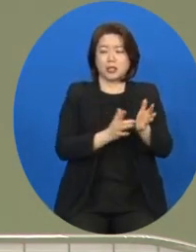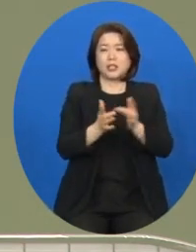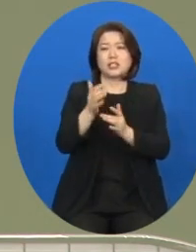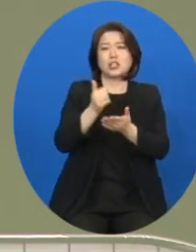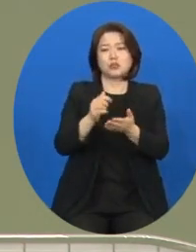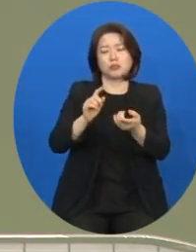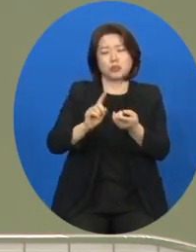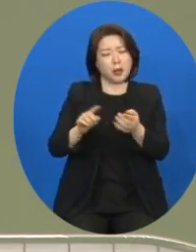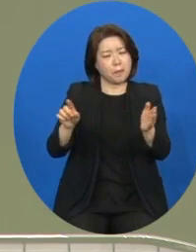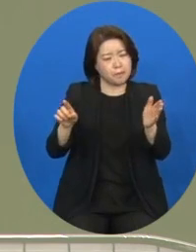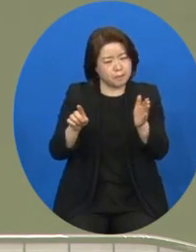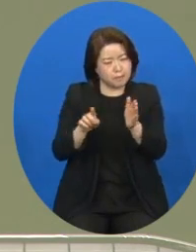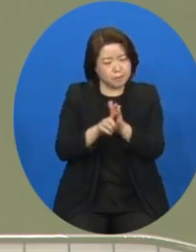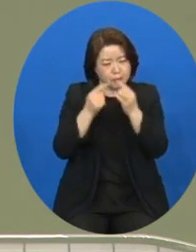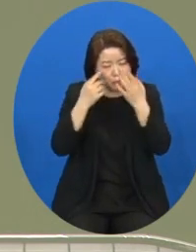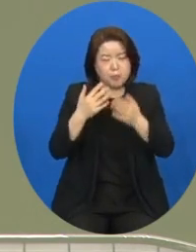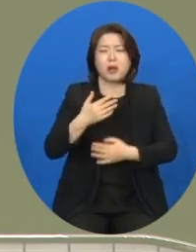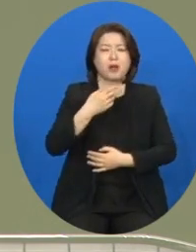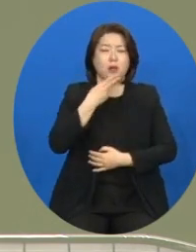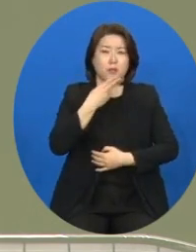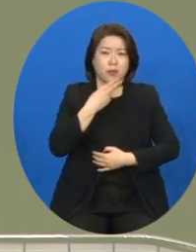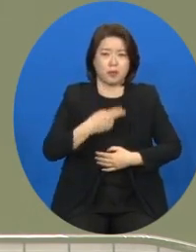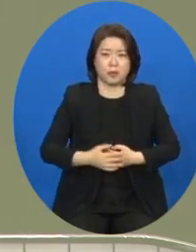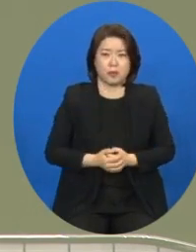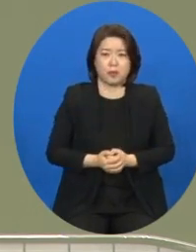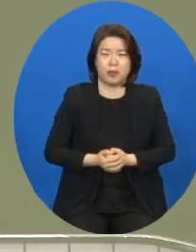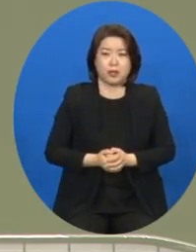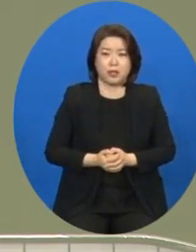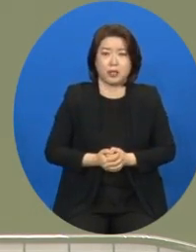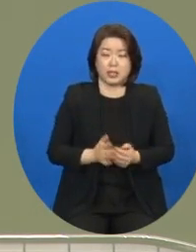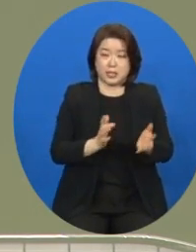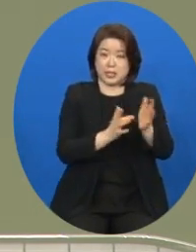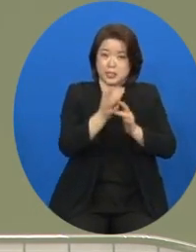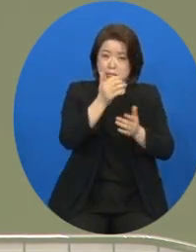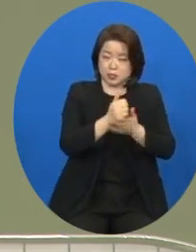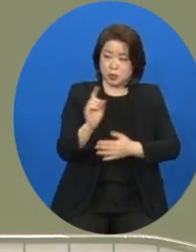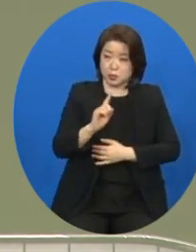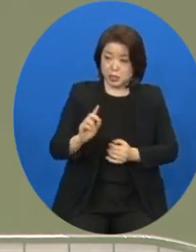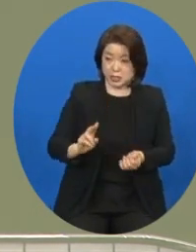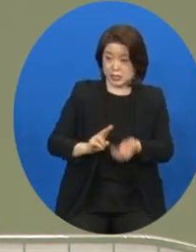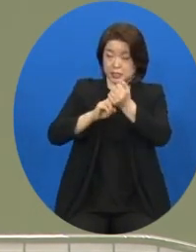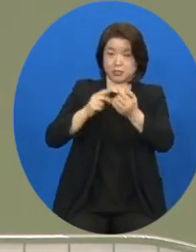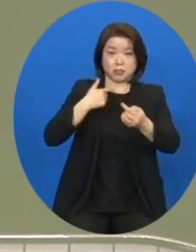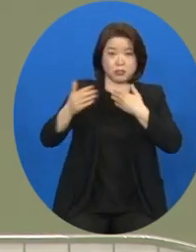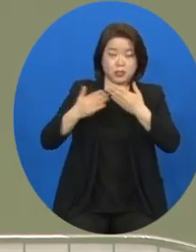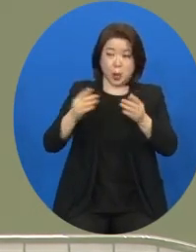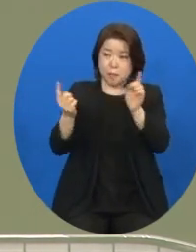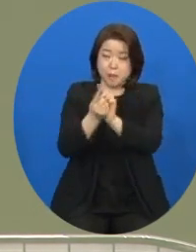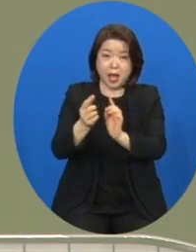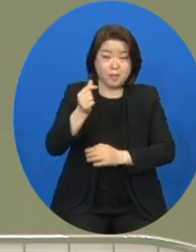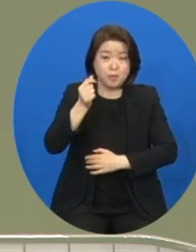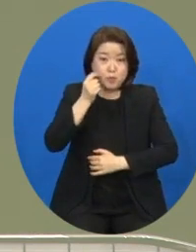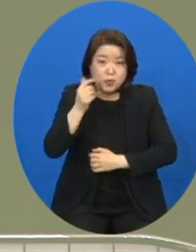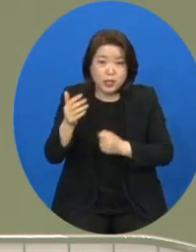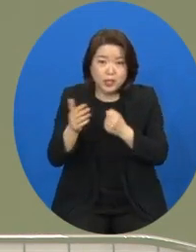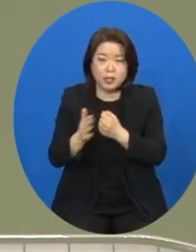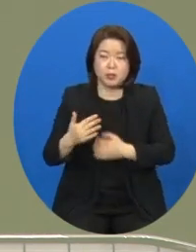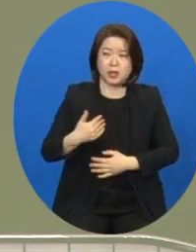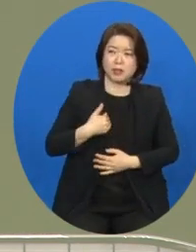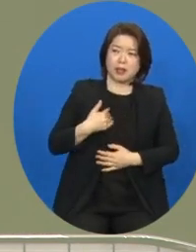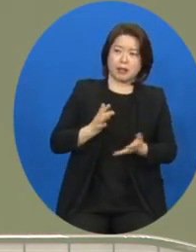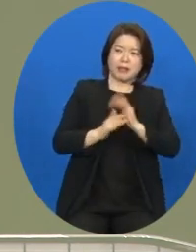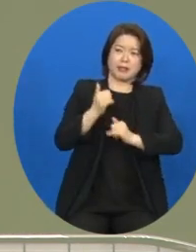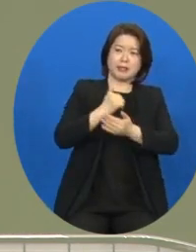못했잖아요. 예수님을 어떤 기적적인 체험으로 만나지 못했기 때문에 내가 예수님을 잘